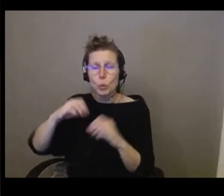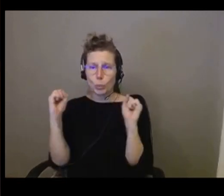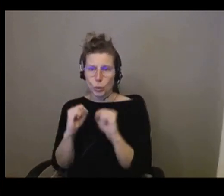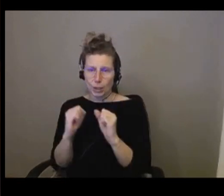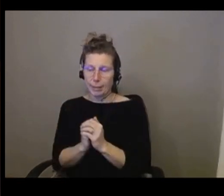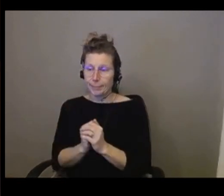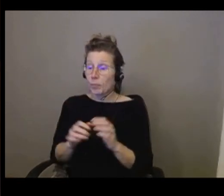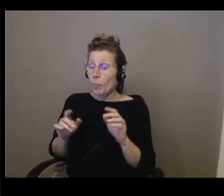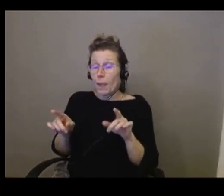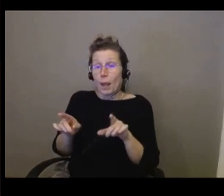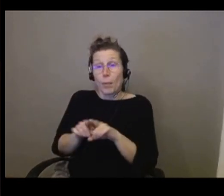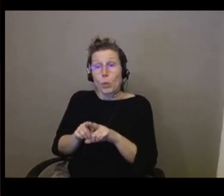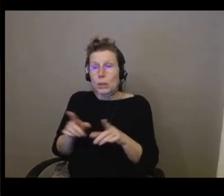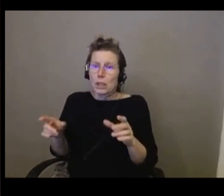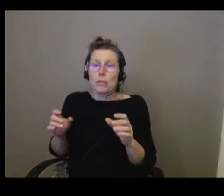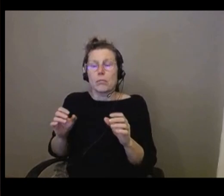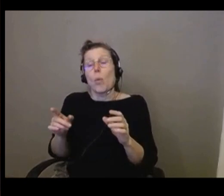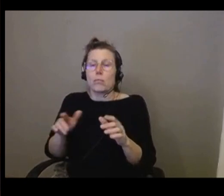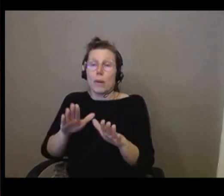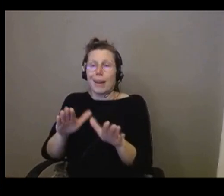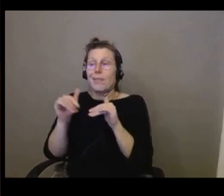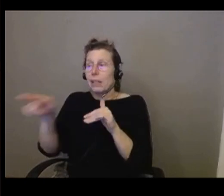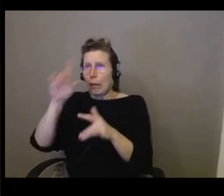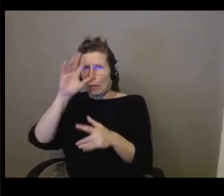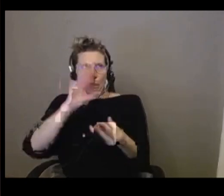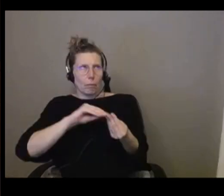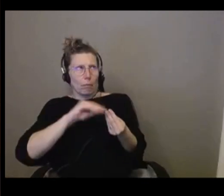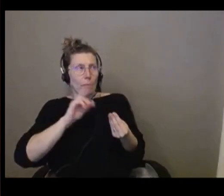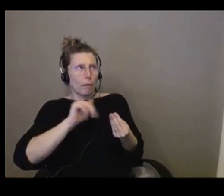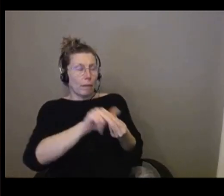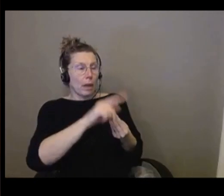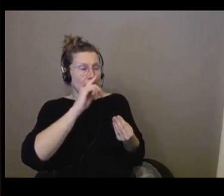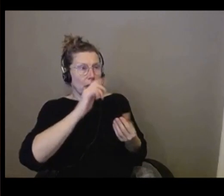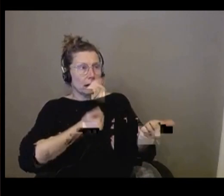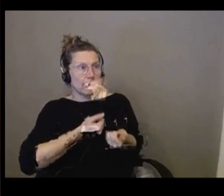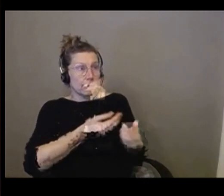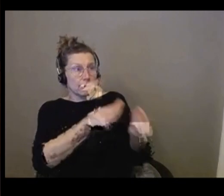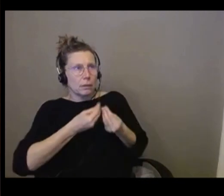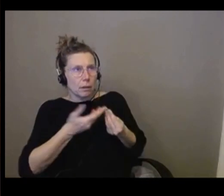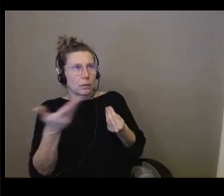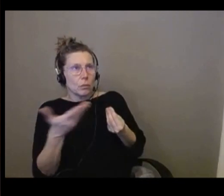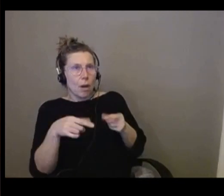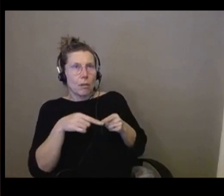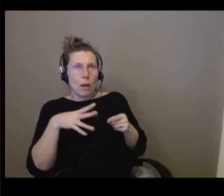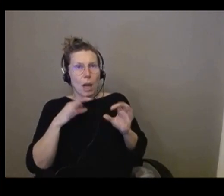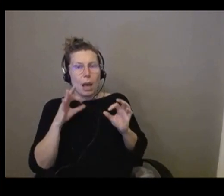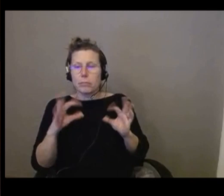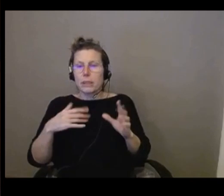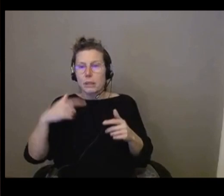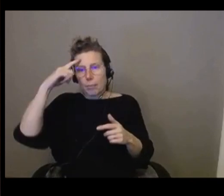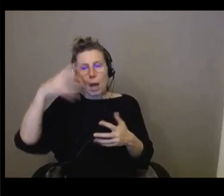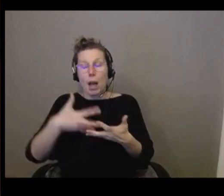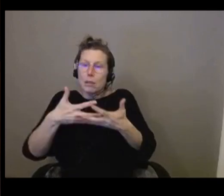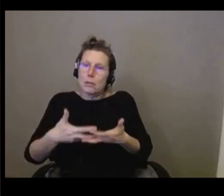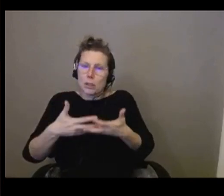qu'on va recevoir et en fait enlever au maximum la question de la charge mentale qui se pose beaucoup quand on échange avec les personnes qui ont des besoins spécifiques, de se dire,